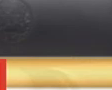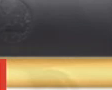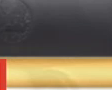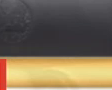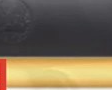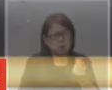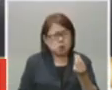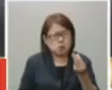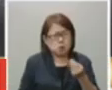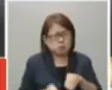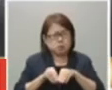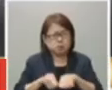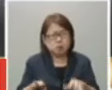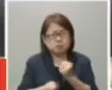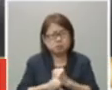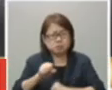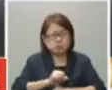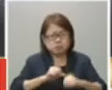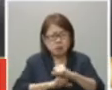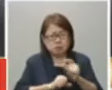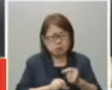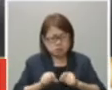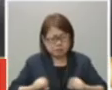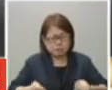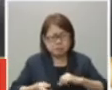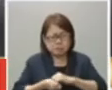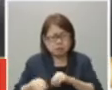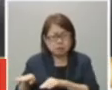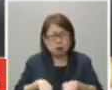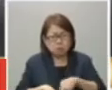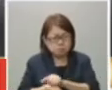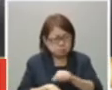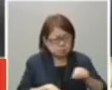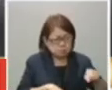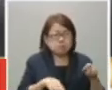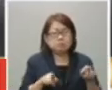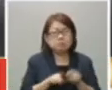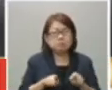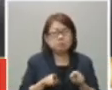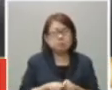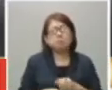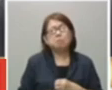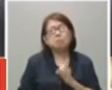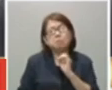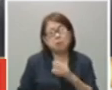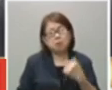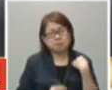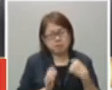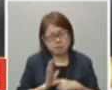าพร้อมๆกันเซ็นสัญญาพร้อมๆกันอ้างเหตุผล